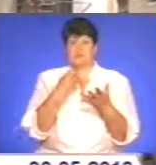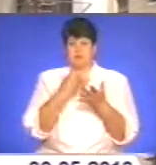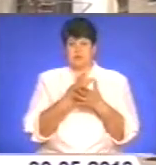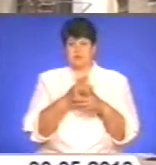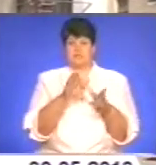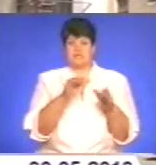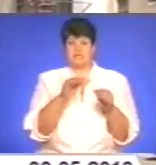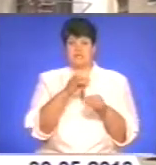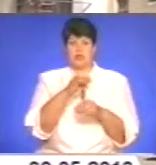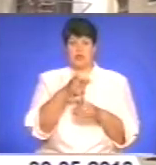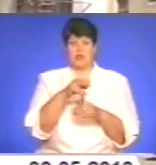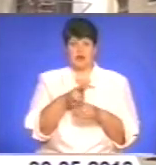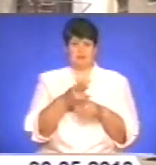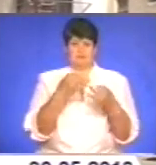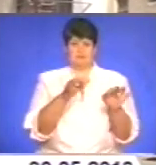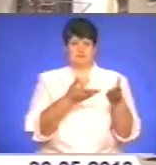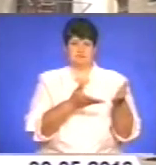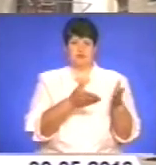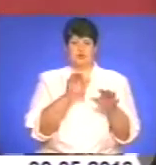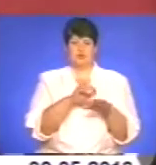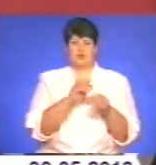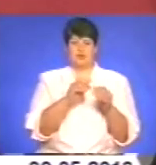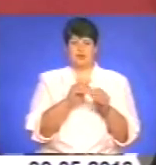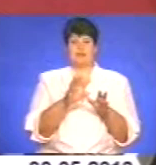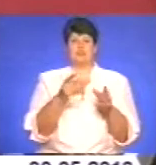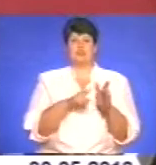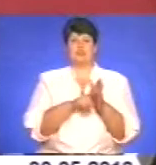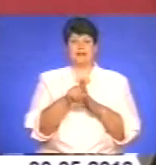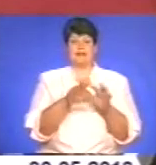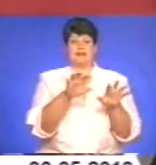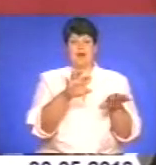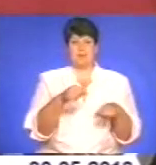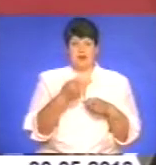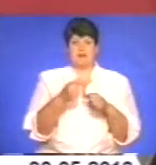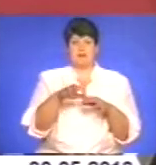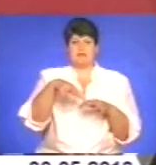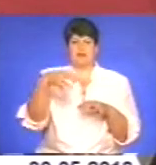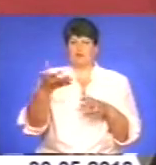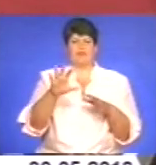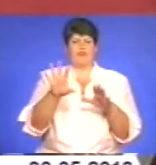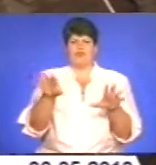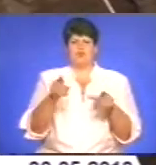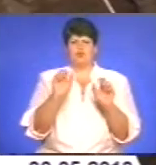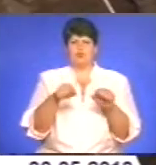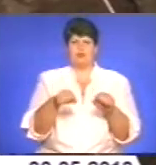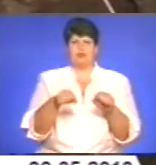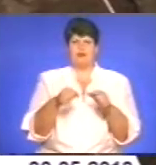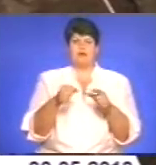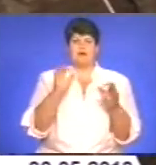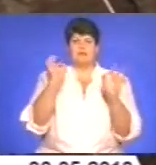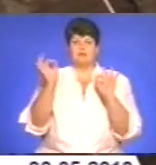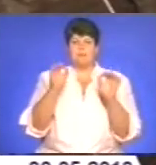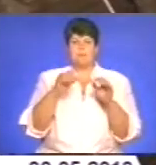додаткових засобів захисту найдоступніша. Тож зловмисники стали забирати з салону і з-під капоту усе, що могли. Потягнули автомагнітолу